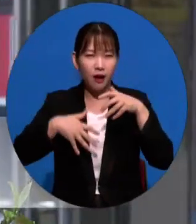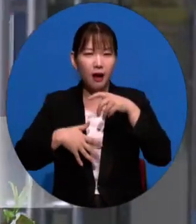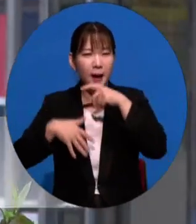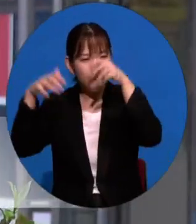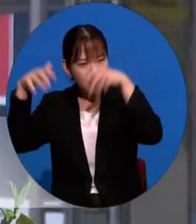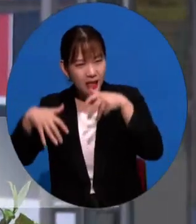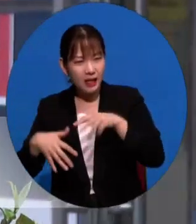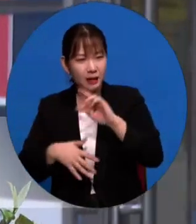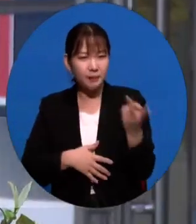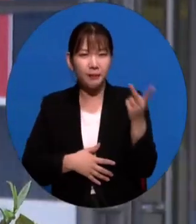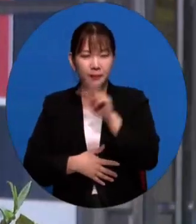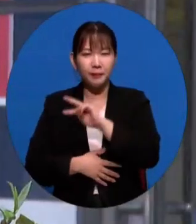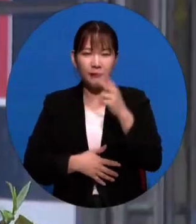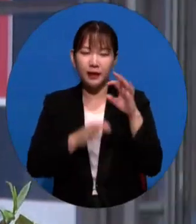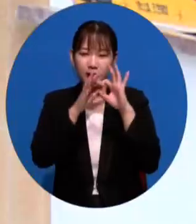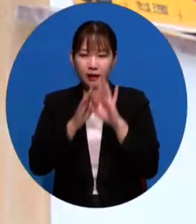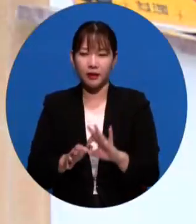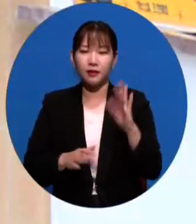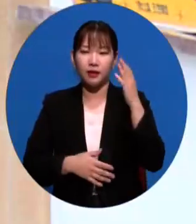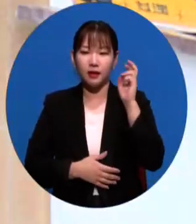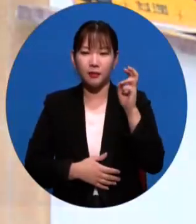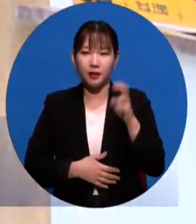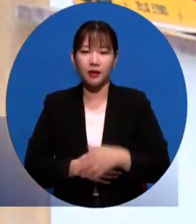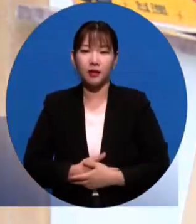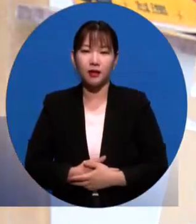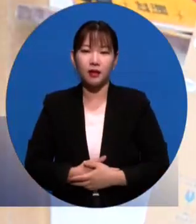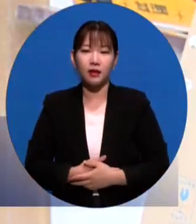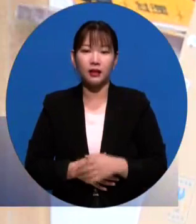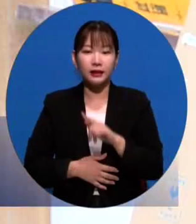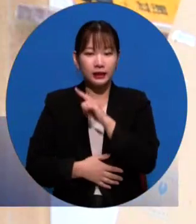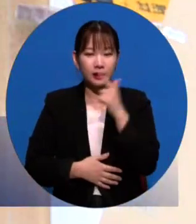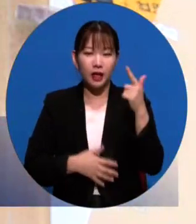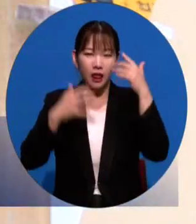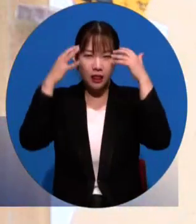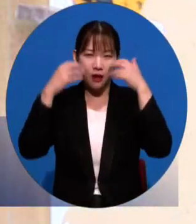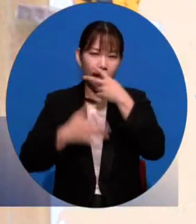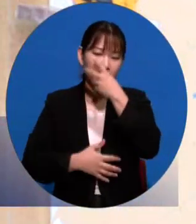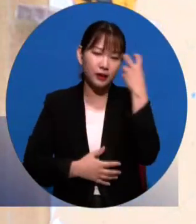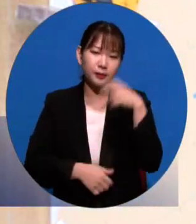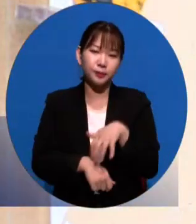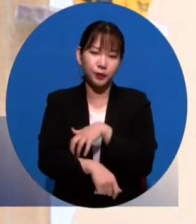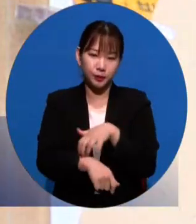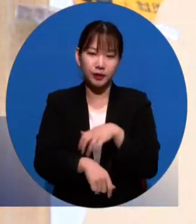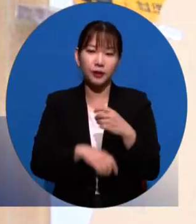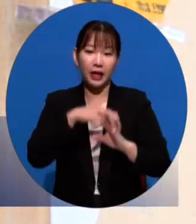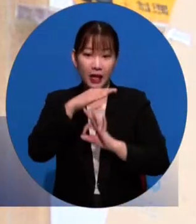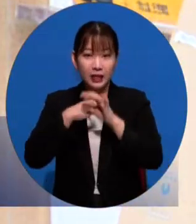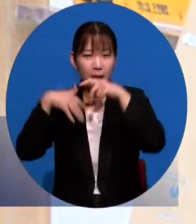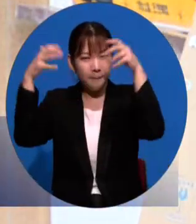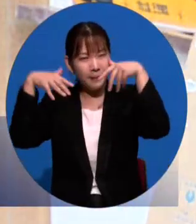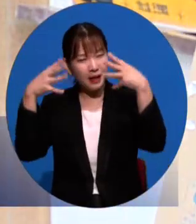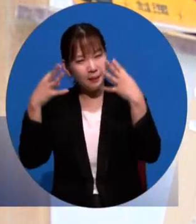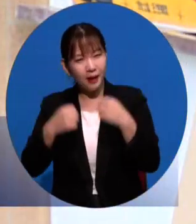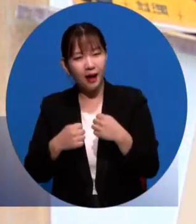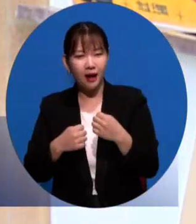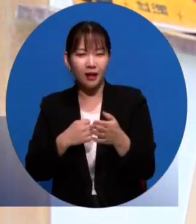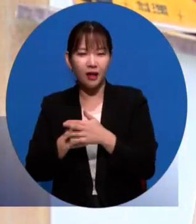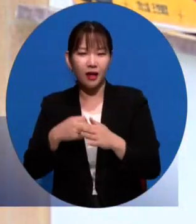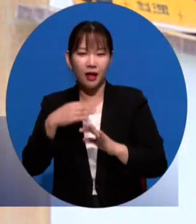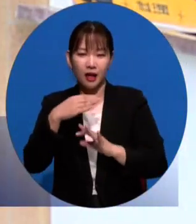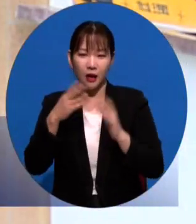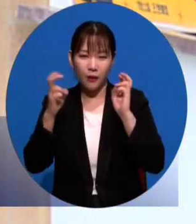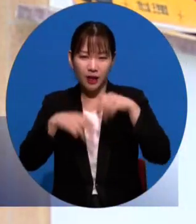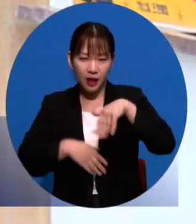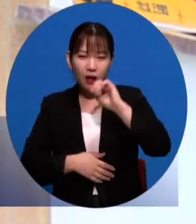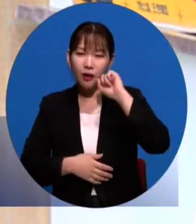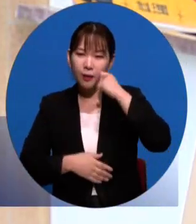날씨는 계속될 전망입니다. 저녁에는 더워가지고 잠자기 불편하고 아침에는 비가 많이 와서 출근도